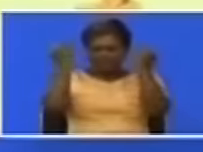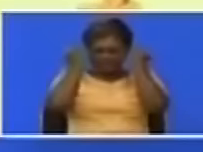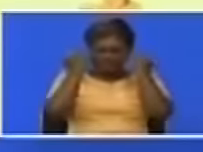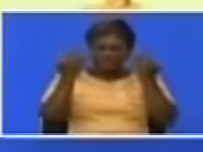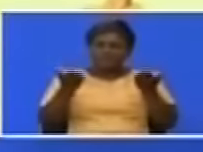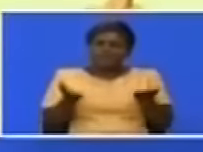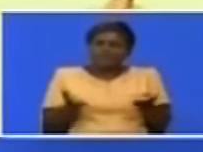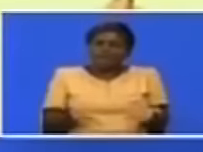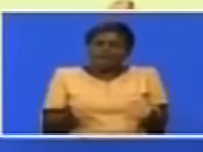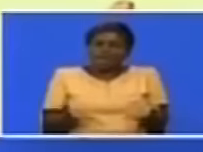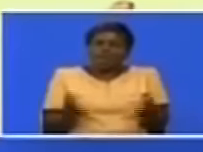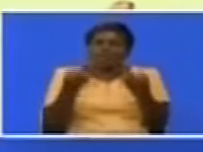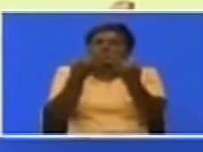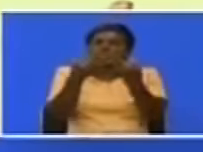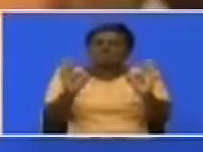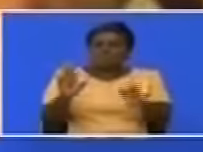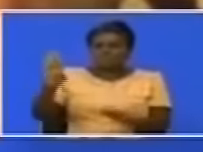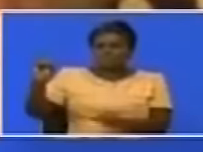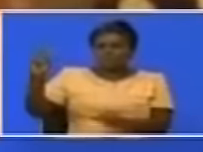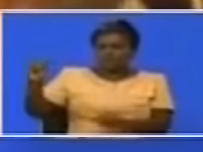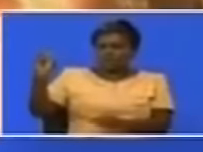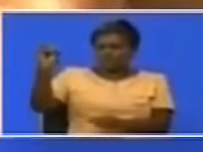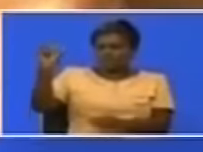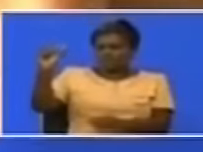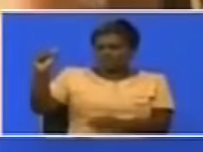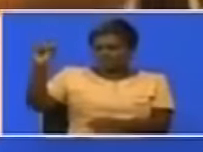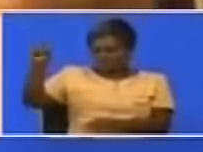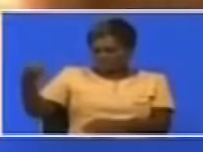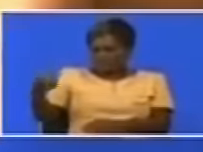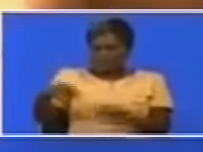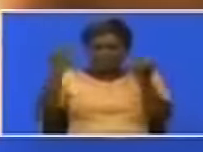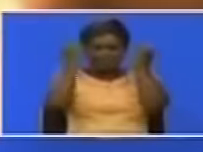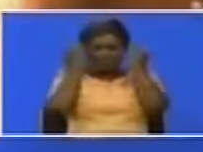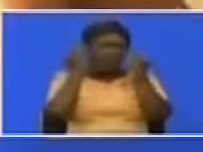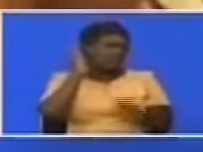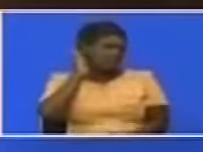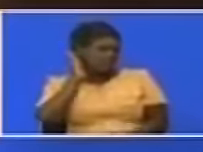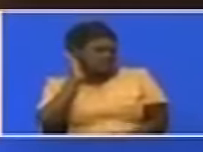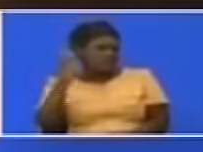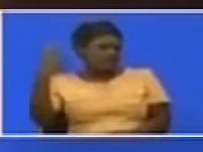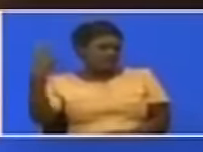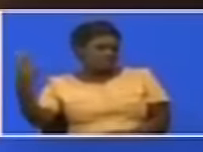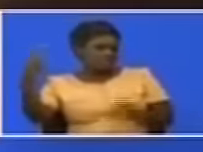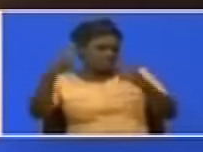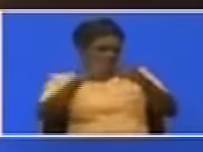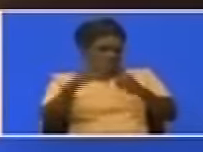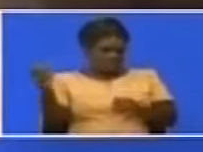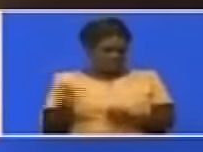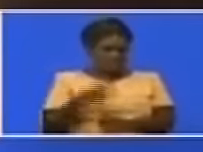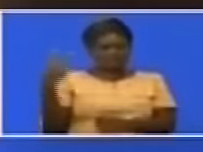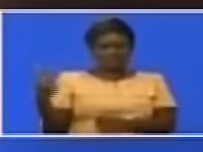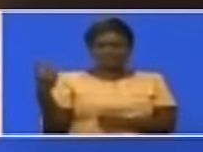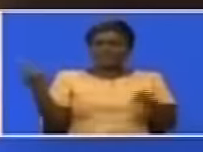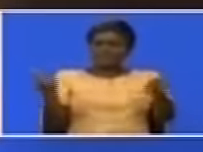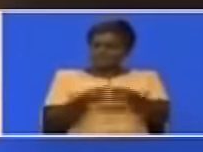Kwa sasa yupo nje kwa bondi ya shilingi 1050. Kesi itasikizwa tarehe 29 mwezi Februari, ambapo